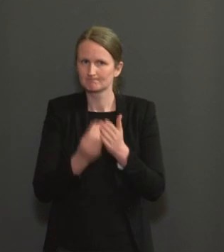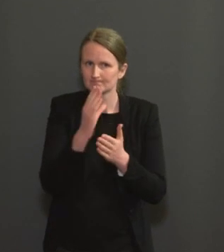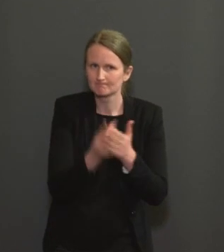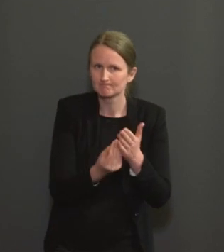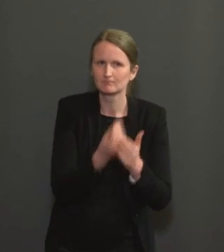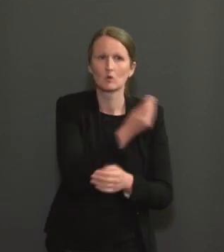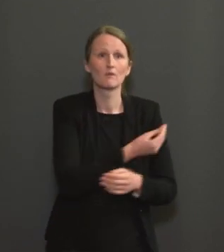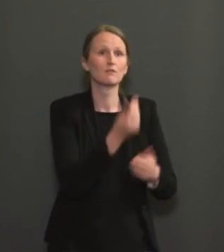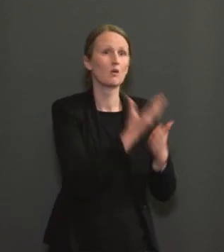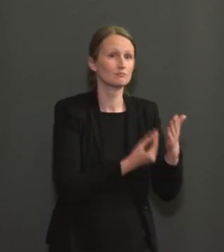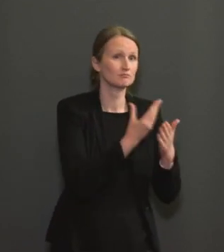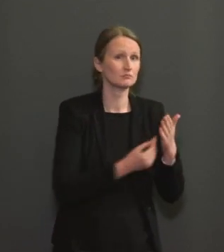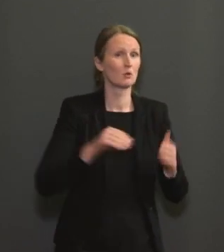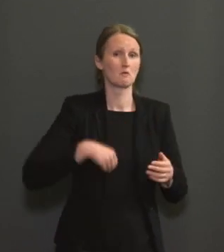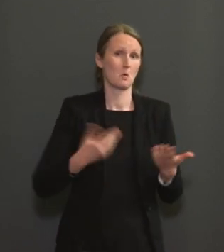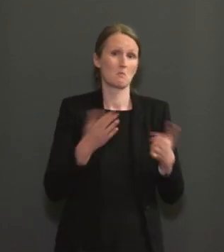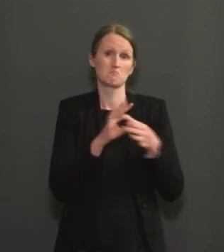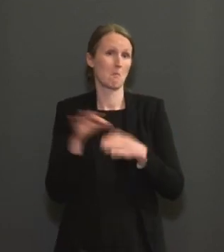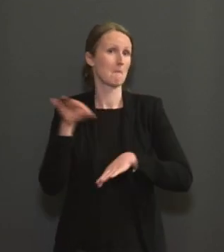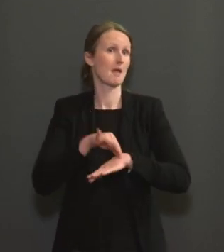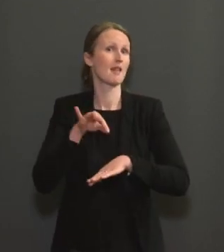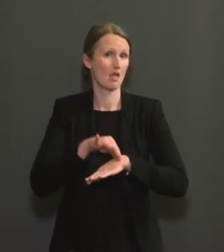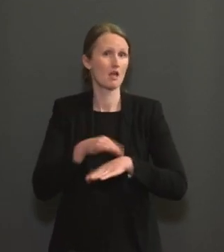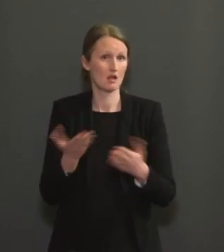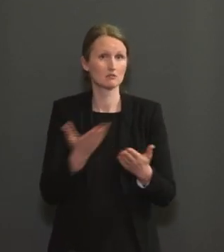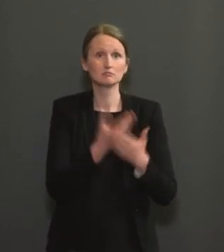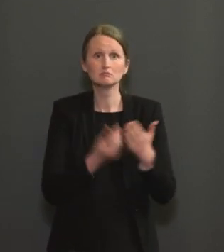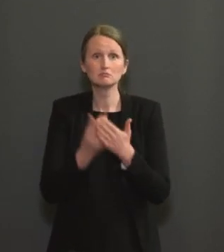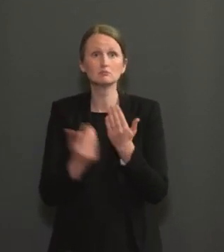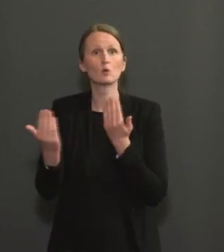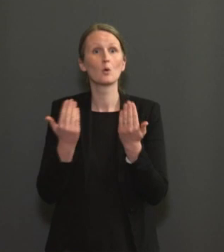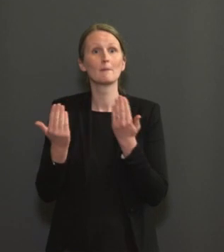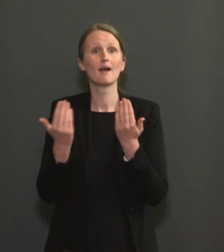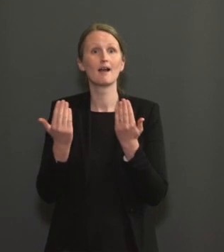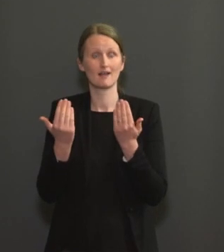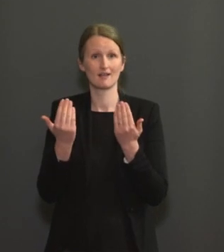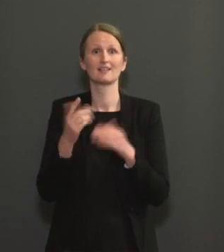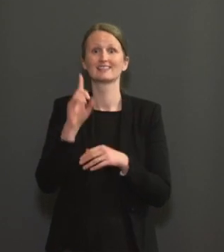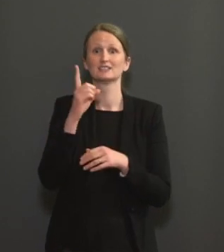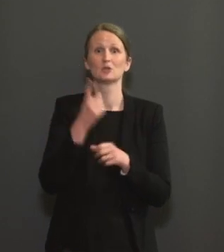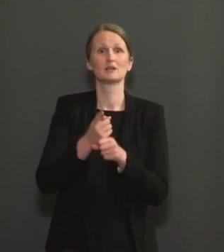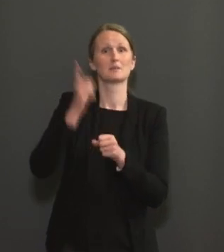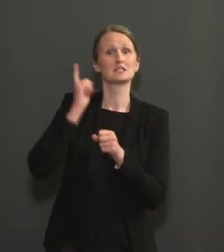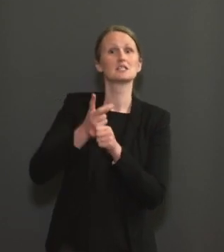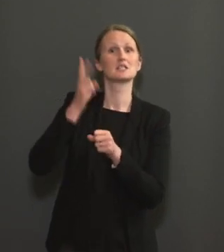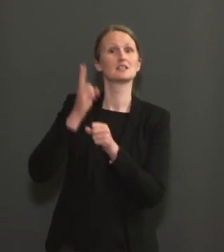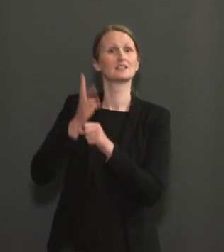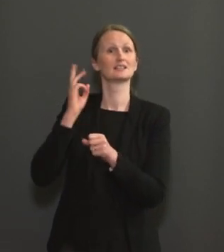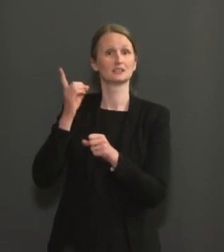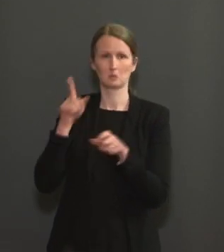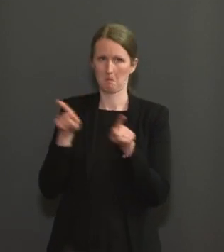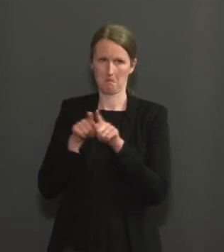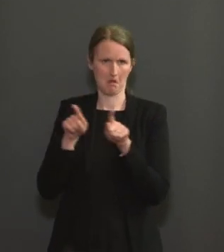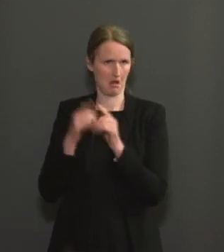niveau des élèves est tout à fait normal par rapport à la période du mois de décembre. Et donc, il n'y a pas d'emballement de la